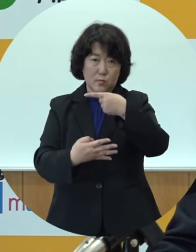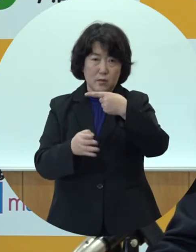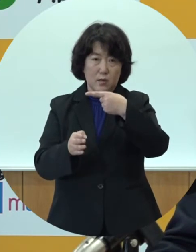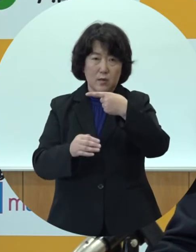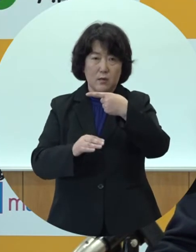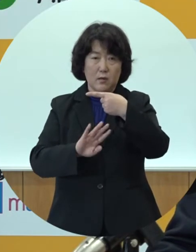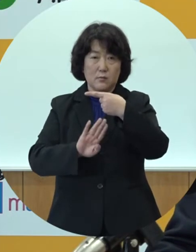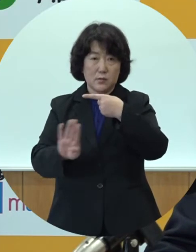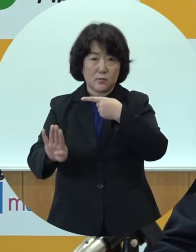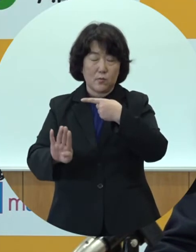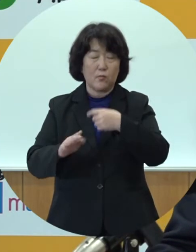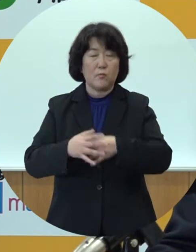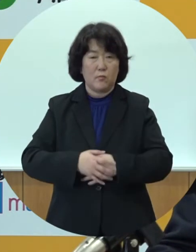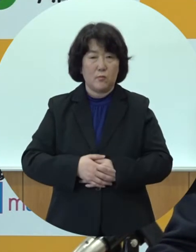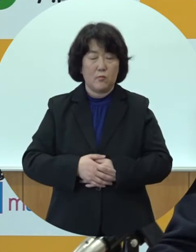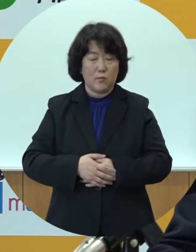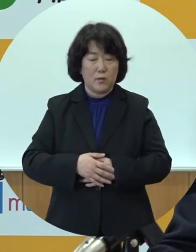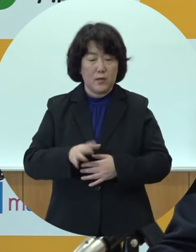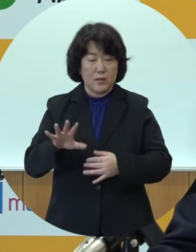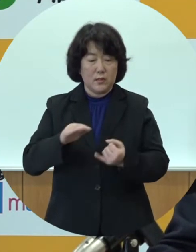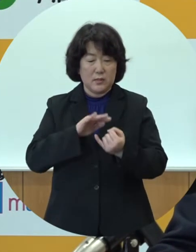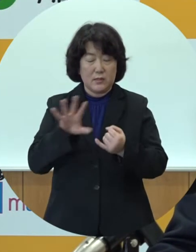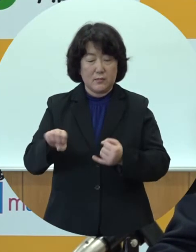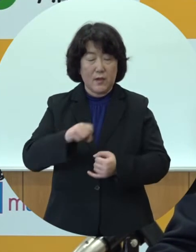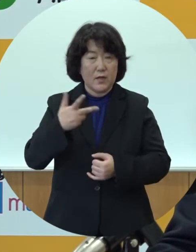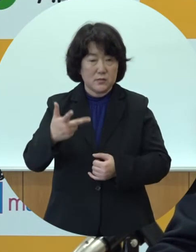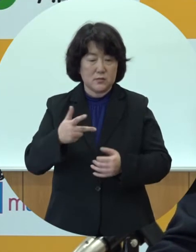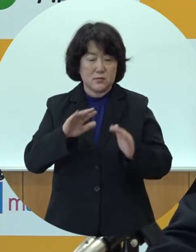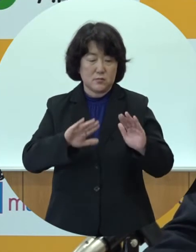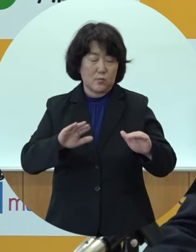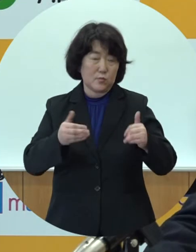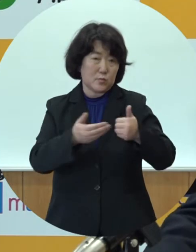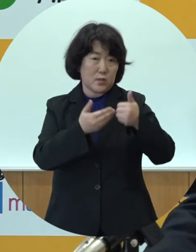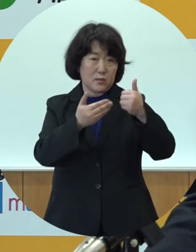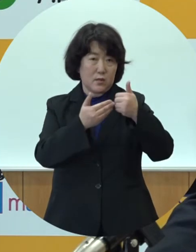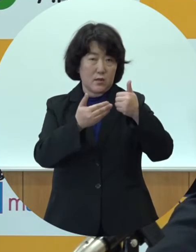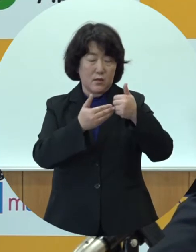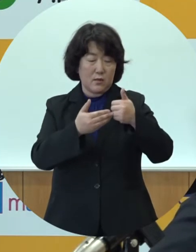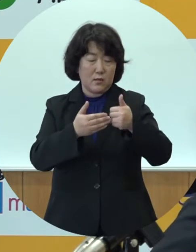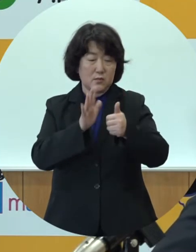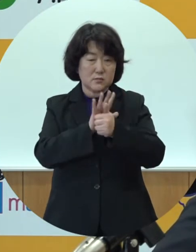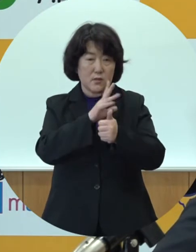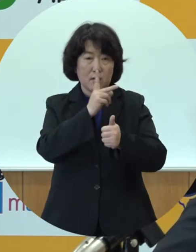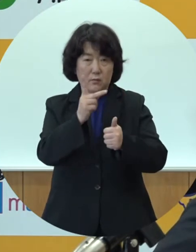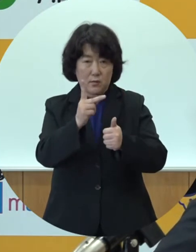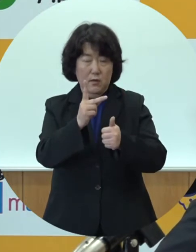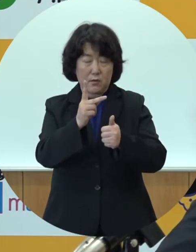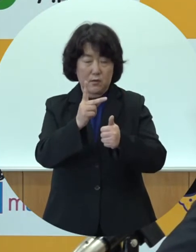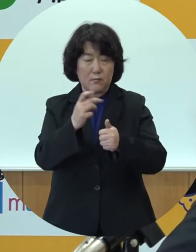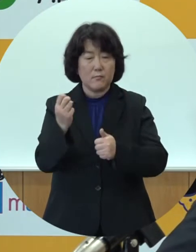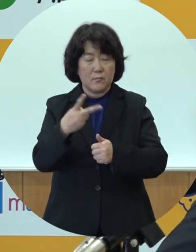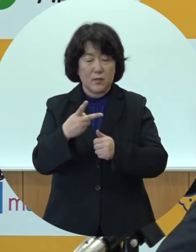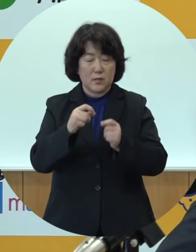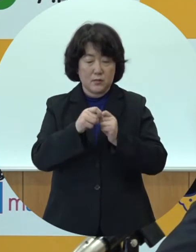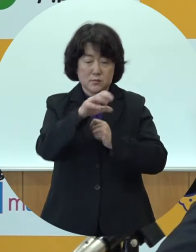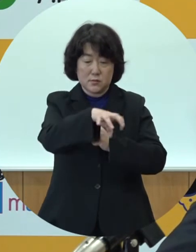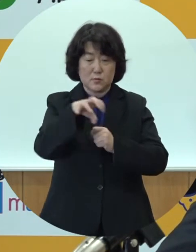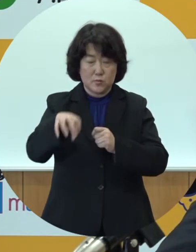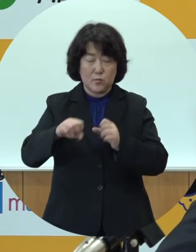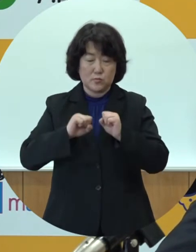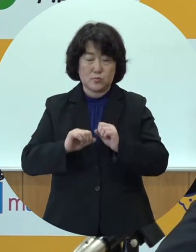今治市役所の子育て支援課、あるいは各支所住民サービス課のほ